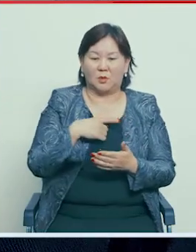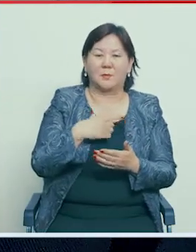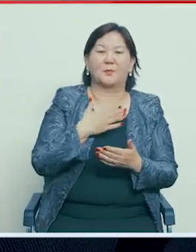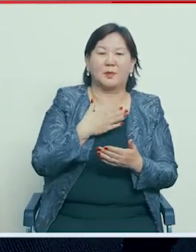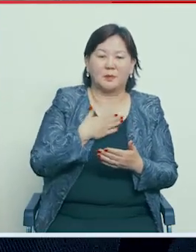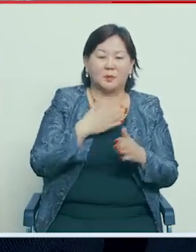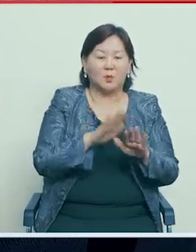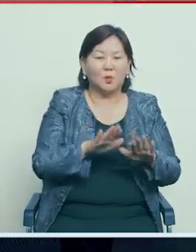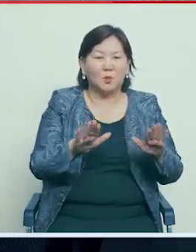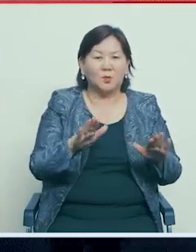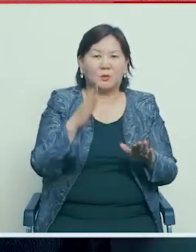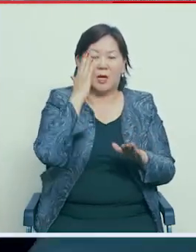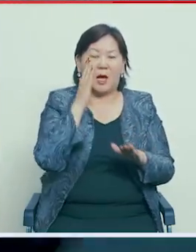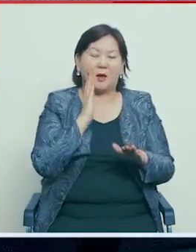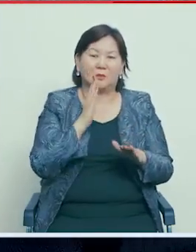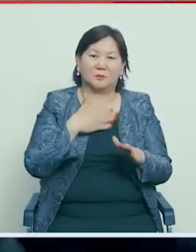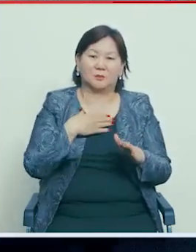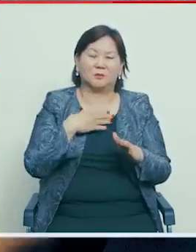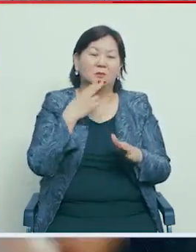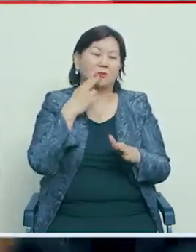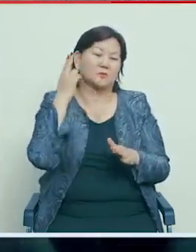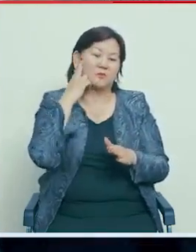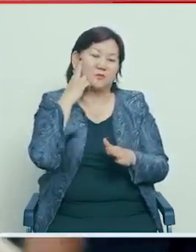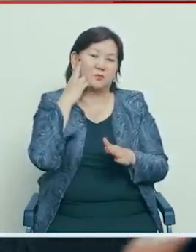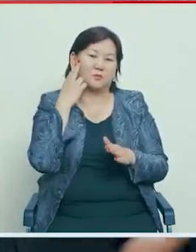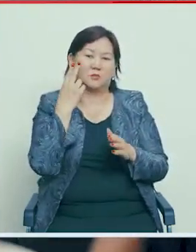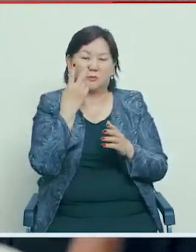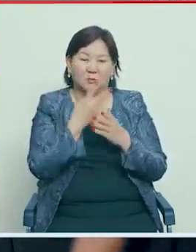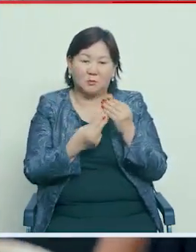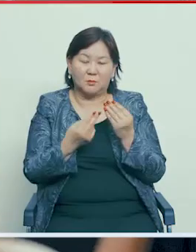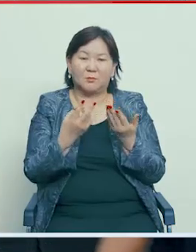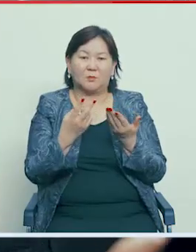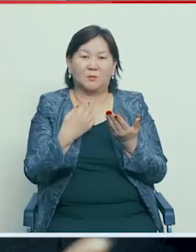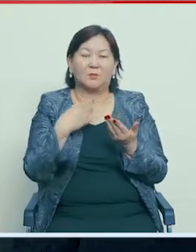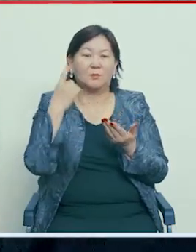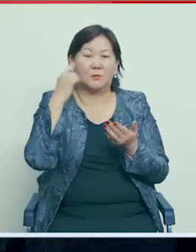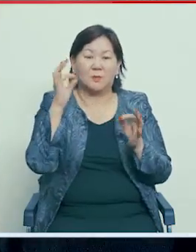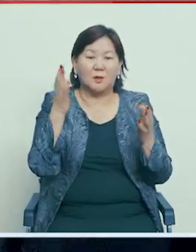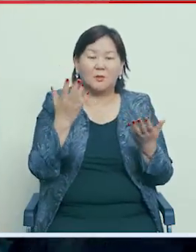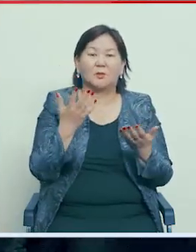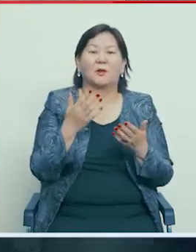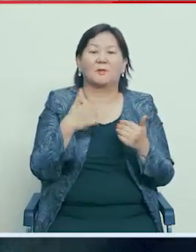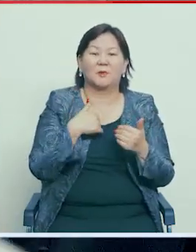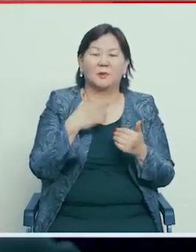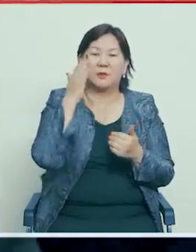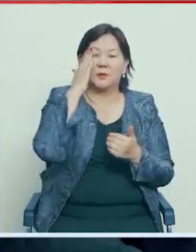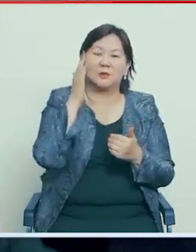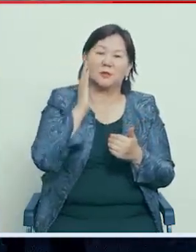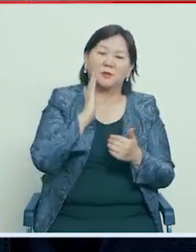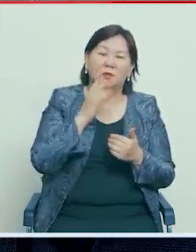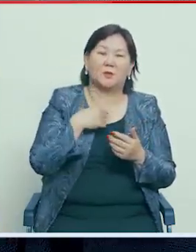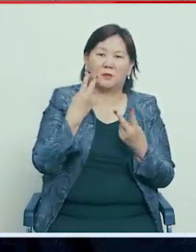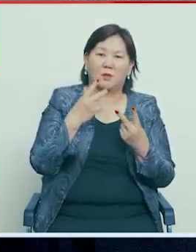миний хүүхдүүд бол жишээл миний аав ээж хоёр сонголтын бэрхшээлтэй байна гэдгийг бол мэдээгүй л ирсэн тийм миний ээж хоёр намайг